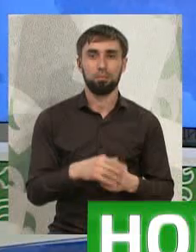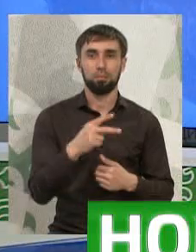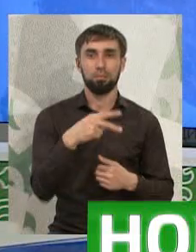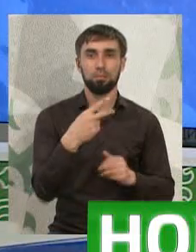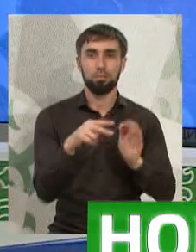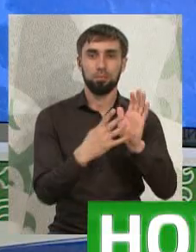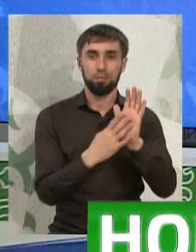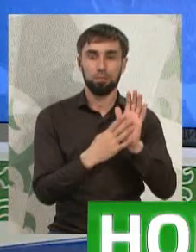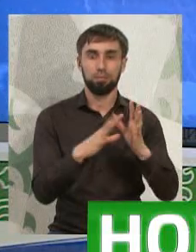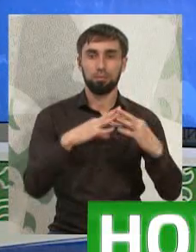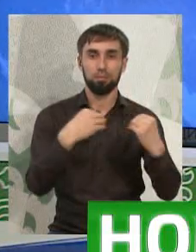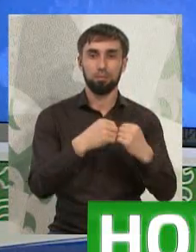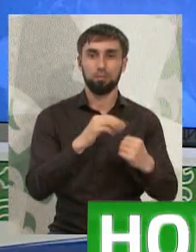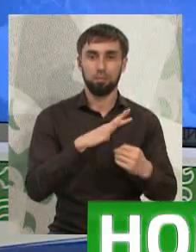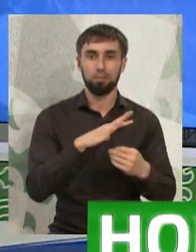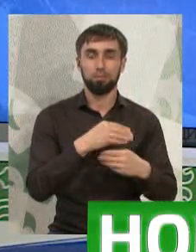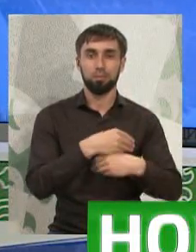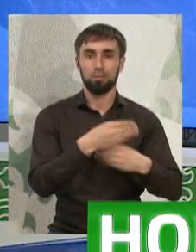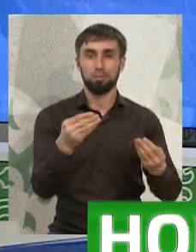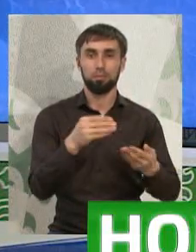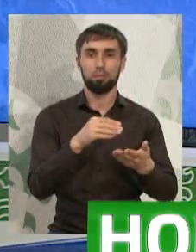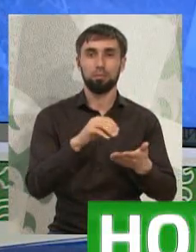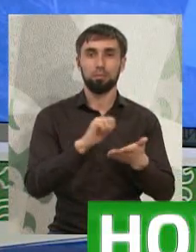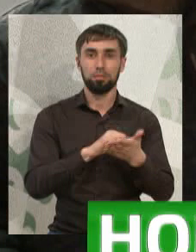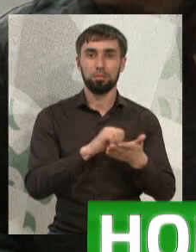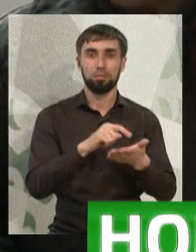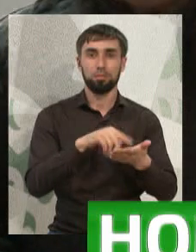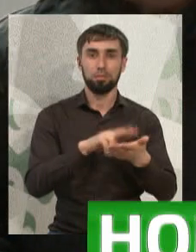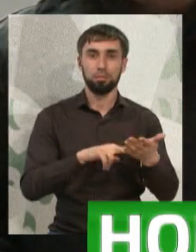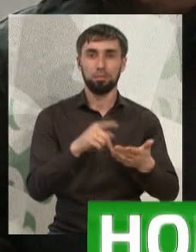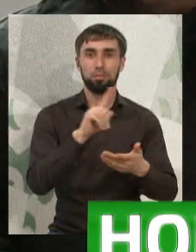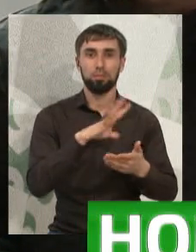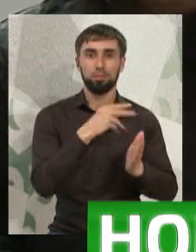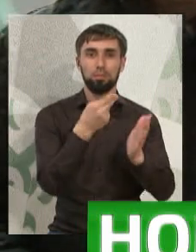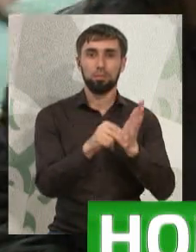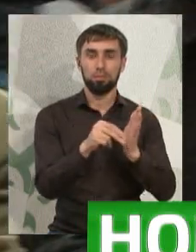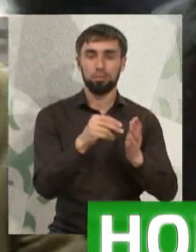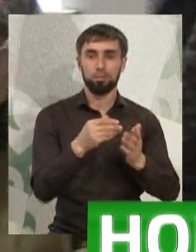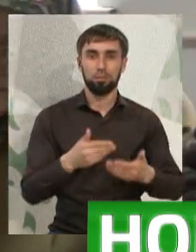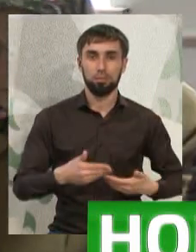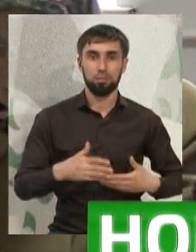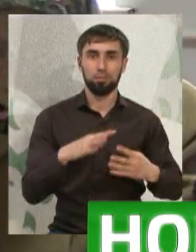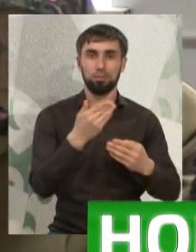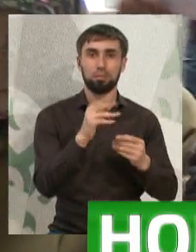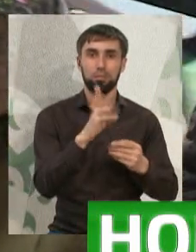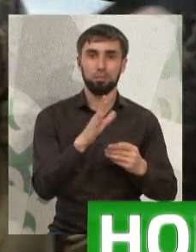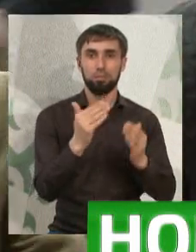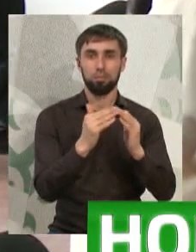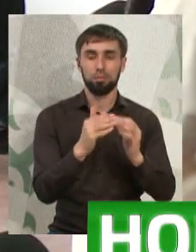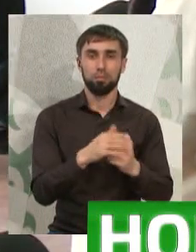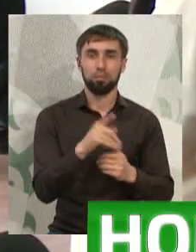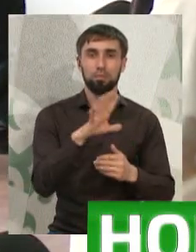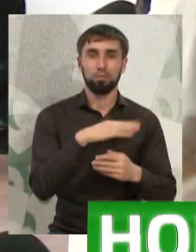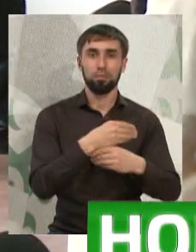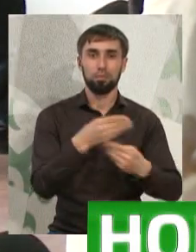29 семей сегодня получили сертификаты на приобретение жилья. Вынужденным переселенцам из Чеченской Республики и Северной Осетии их вручил лично